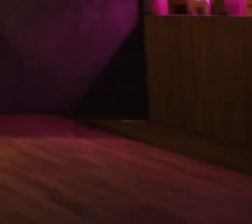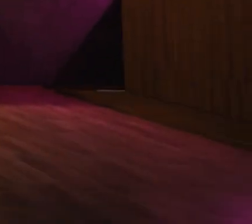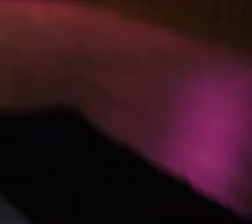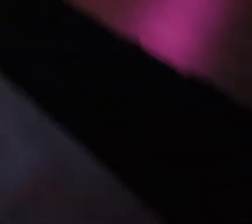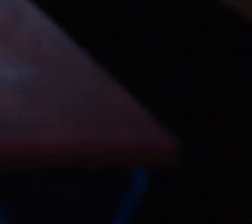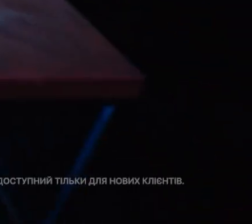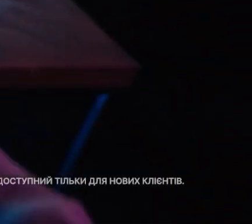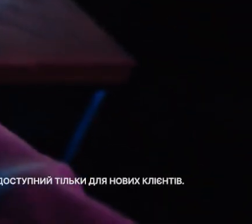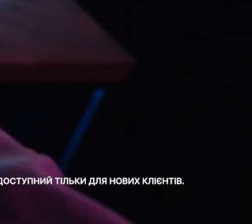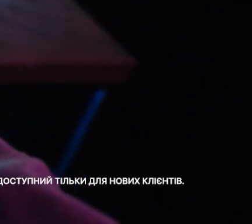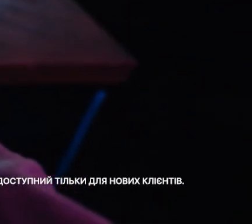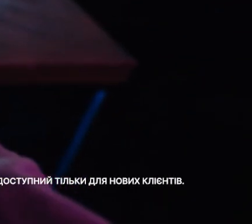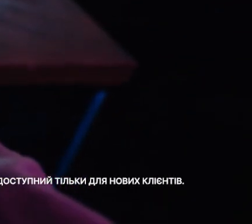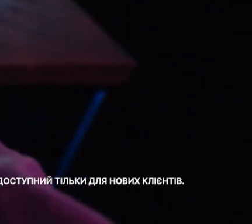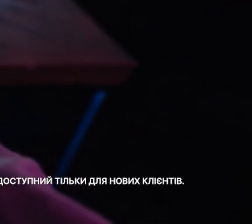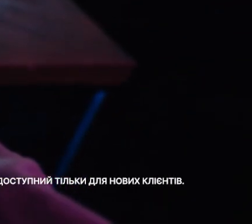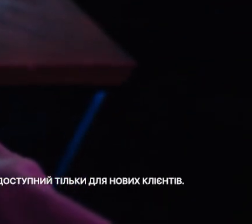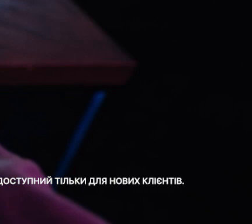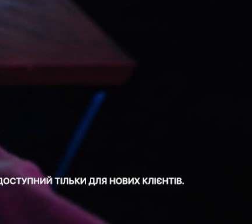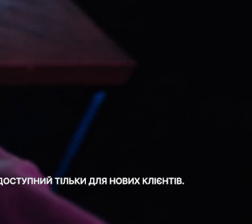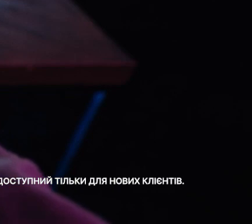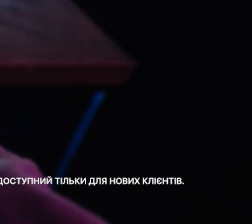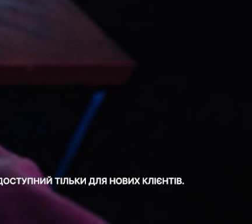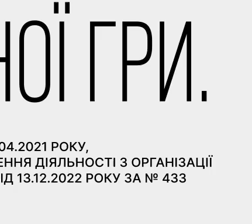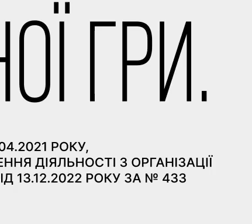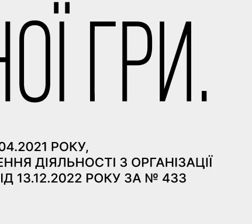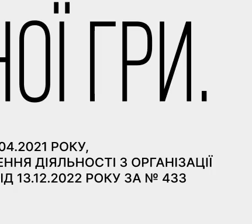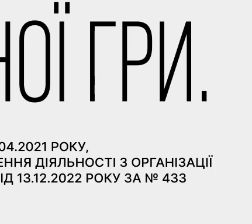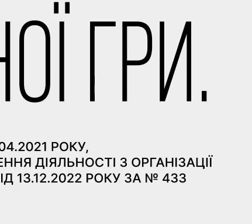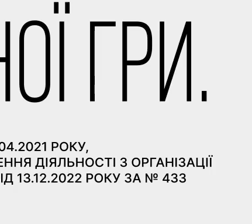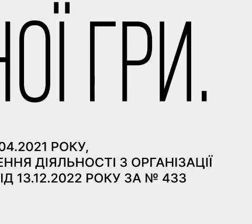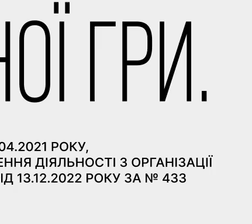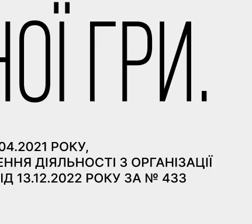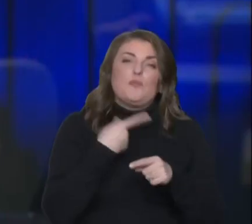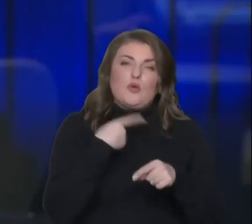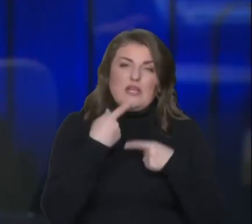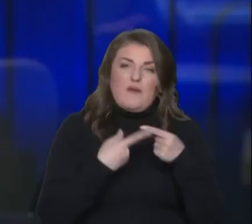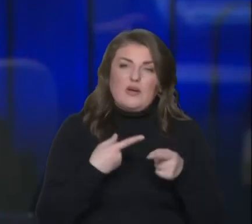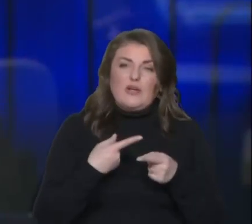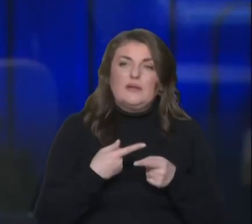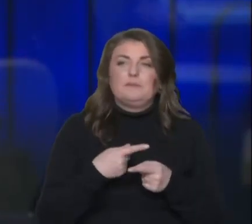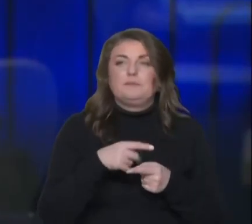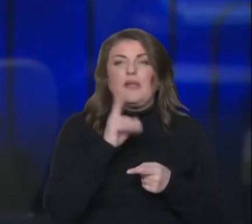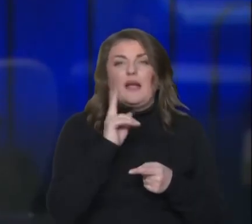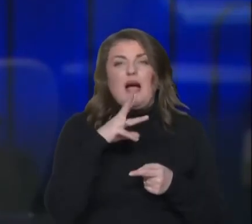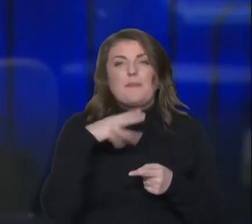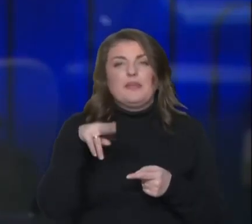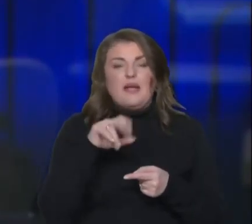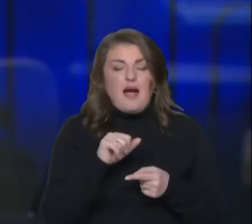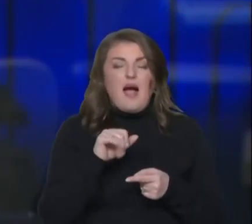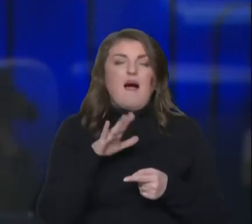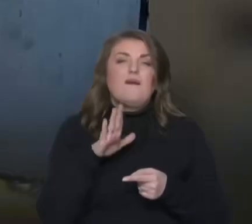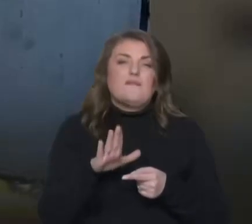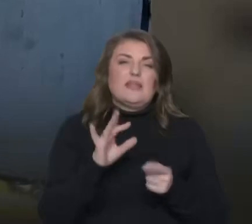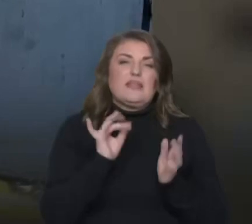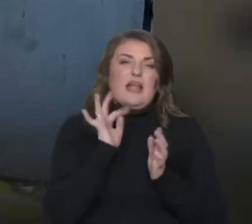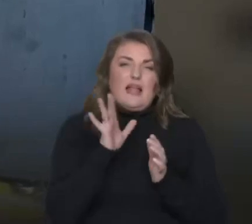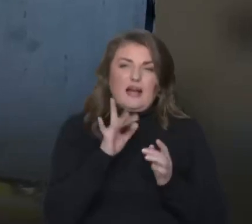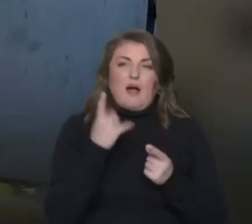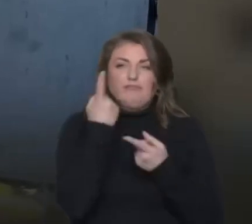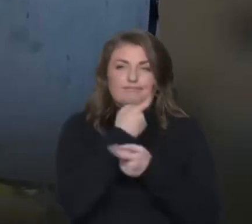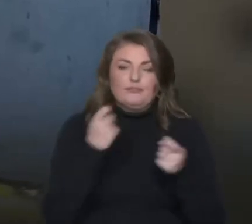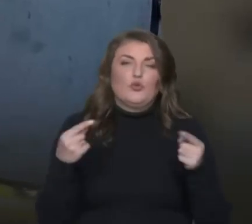Отримай шанс на бонус до 10 тисяч гривень від Favbet. КМВА у Телеграмі оприлюднила